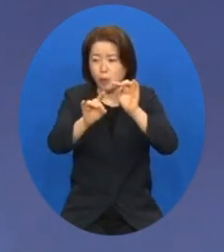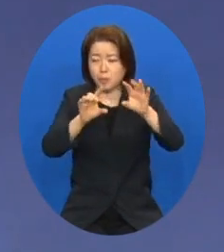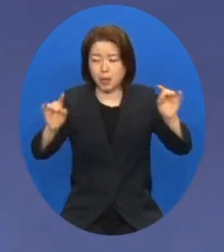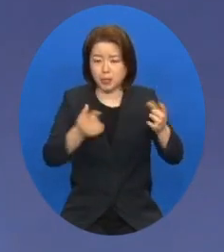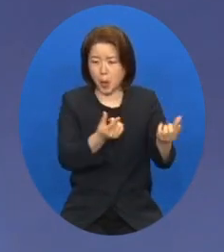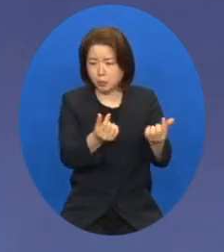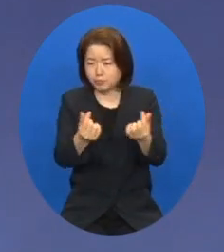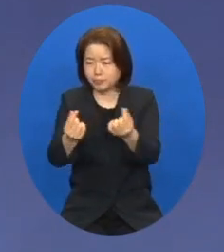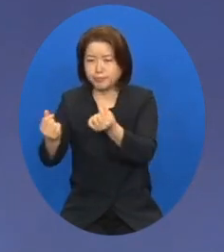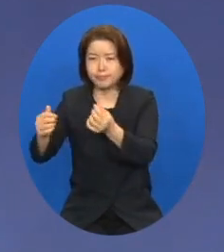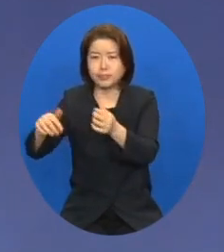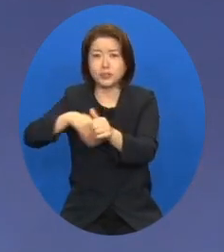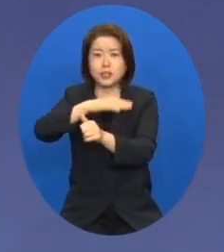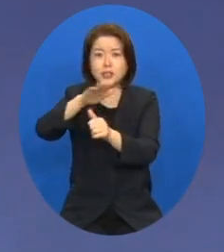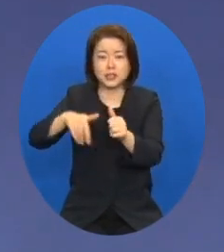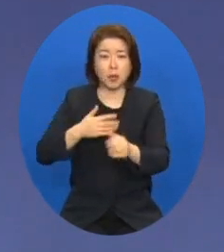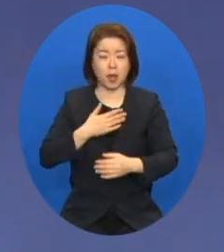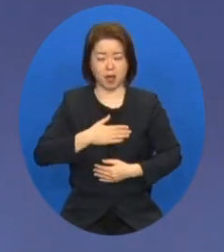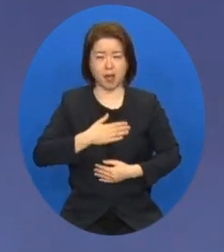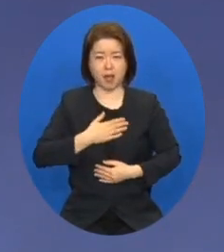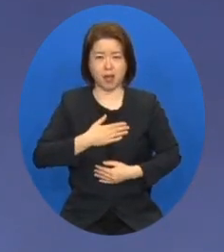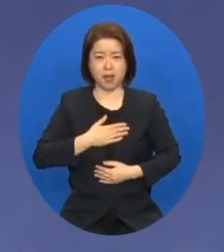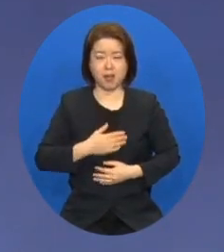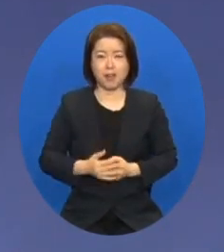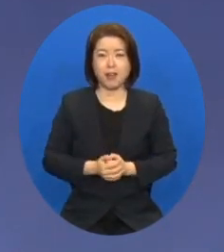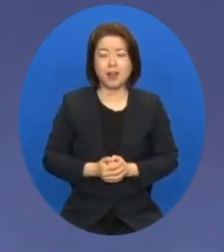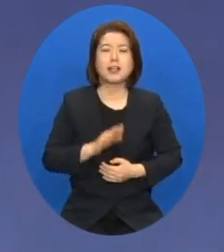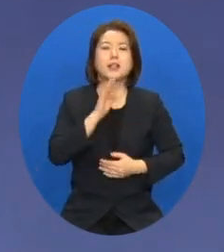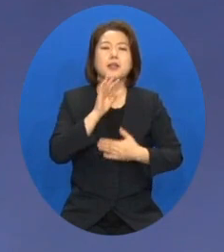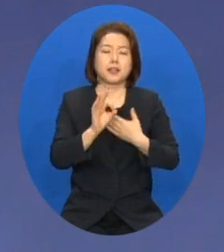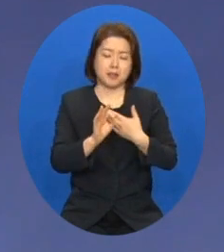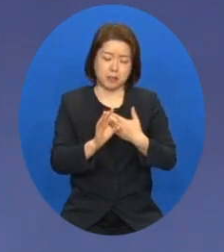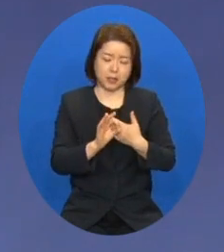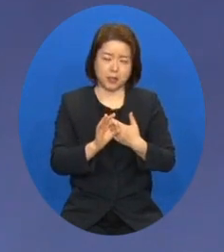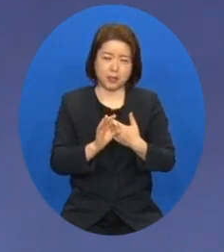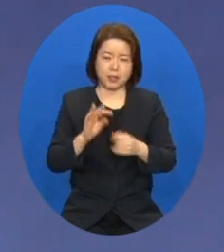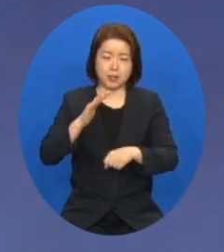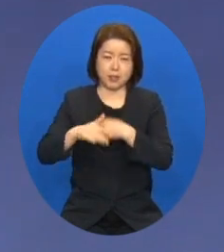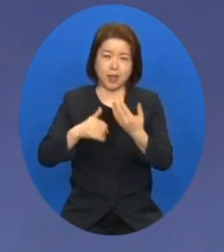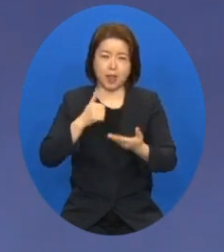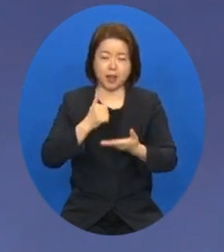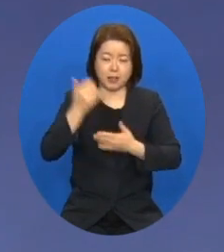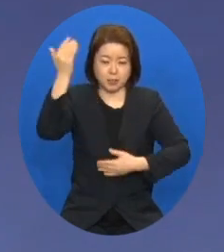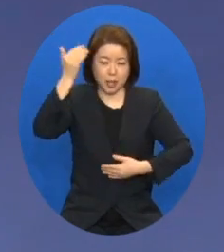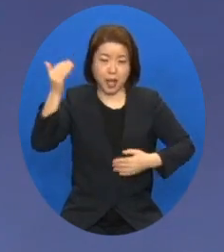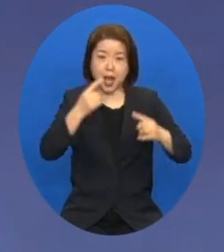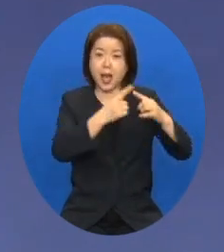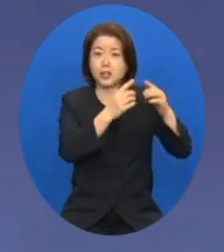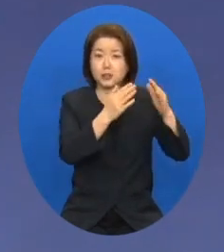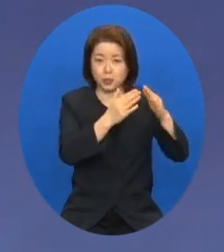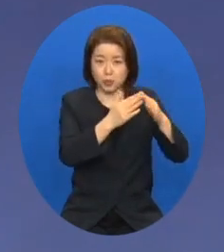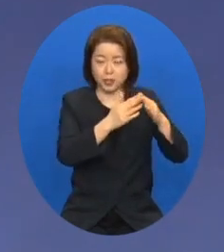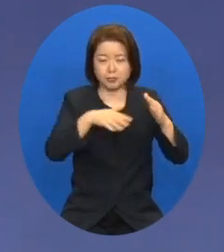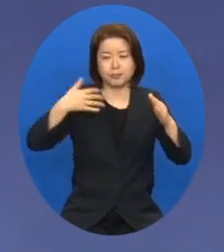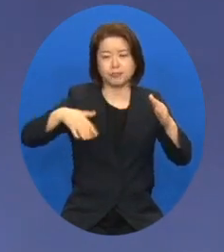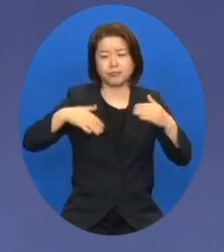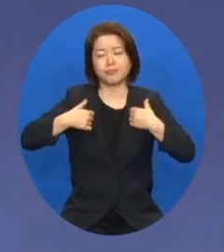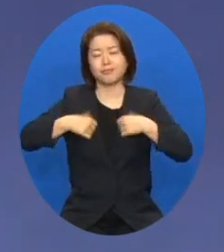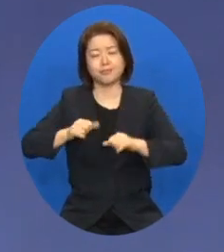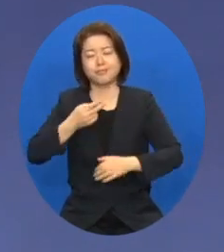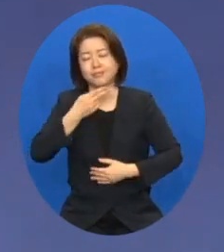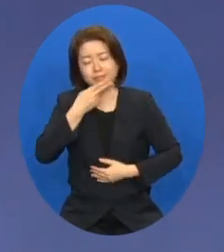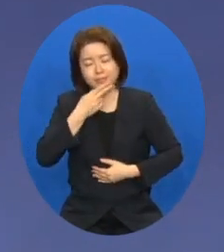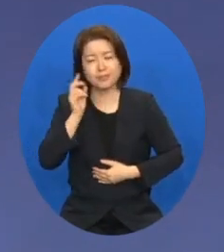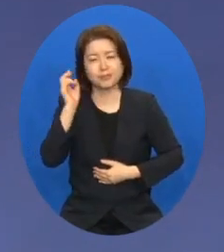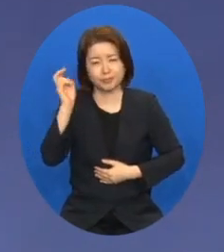이라는 것을 알 수 있게 됩니다 그렇다면 하나님은 한국교회를 아직 포기하지 않으신